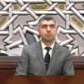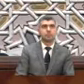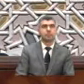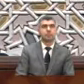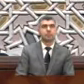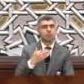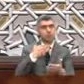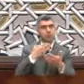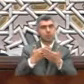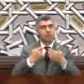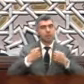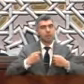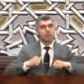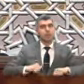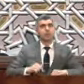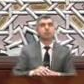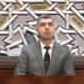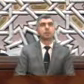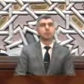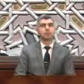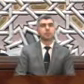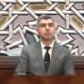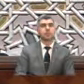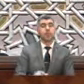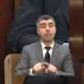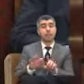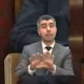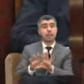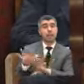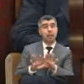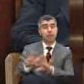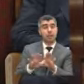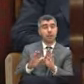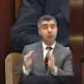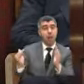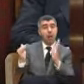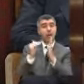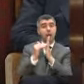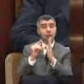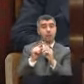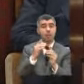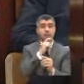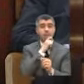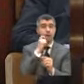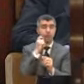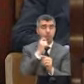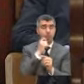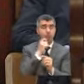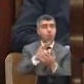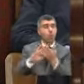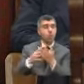شكرا سيد الرئيس. سيد الوزير، التدابير التي اتخذت مؤخرا في شهر رمضان فعلا أربكت